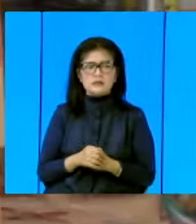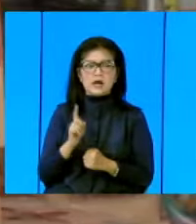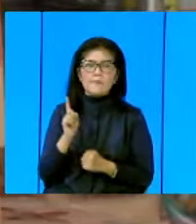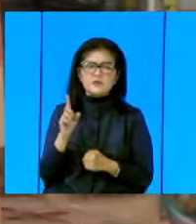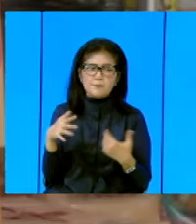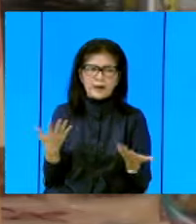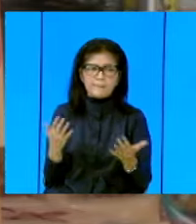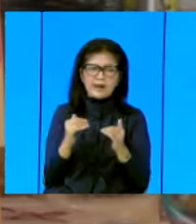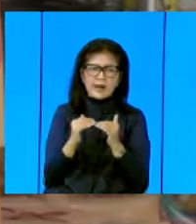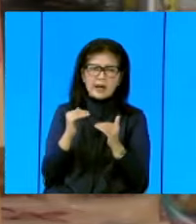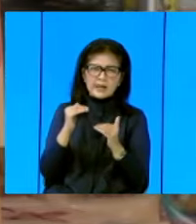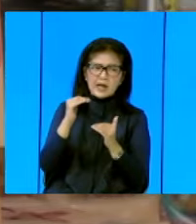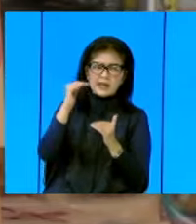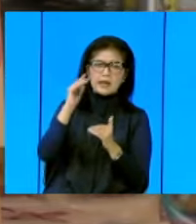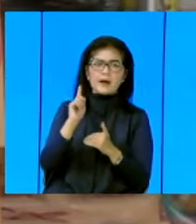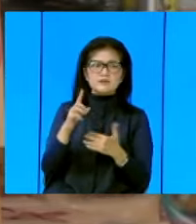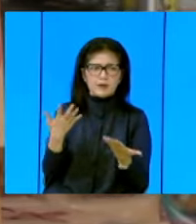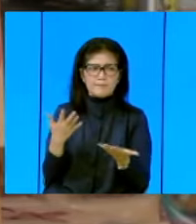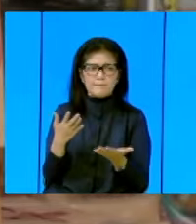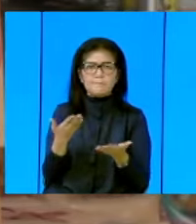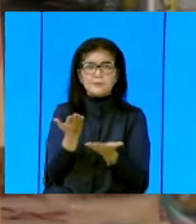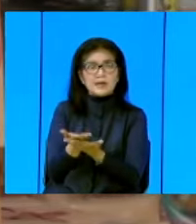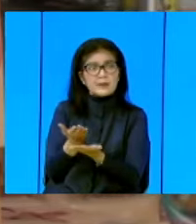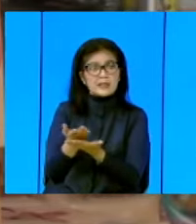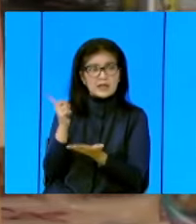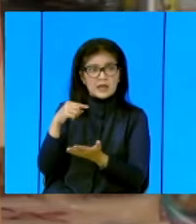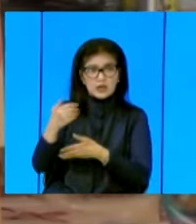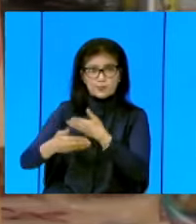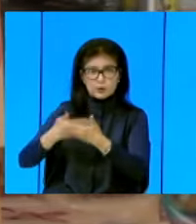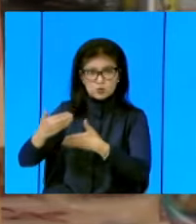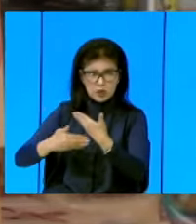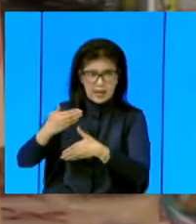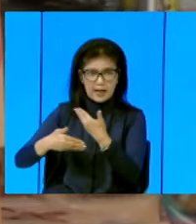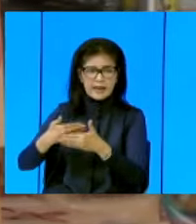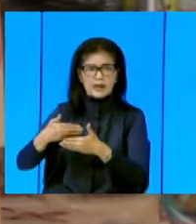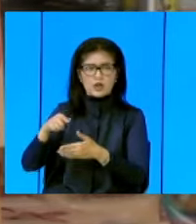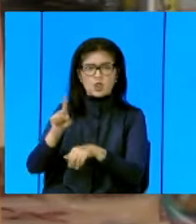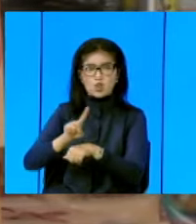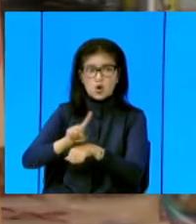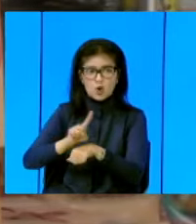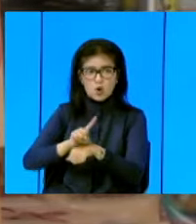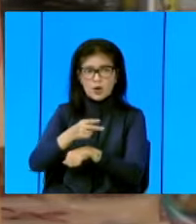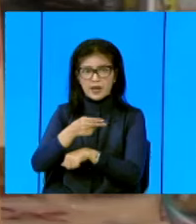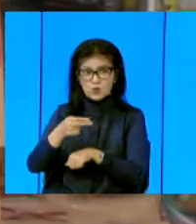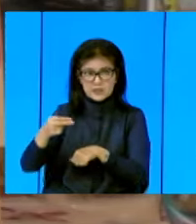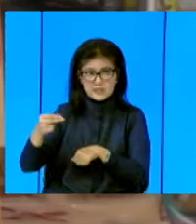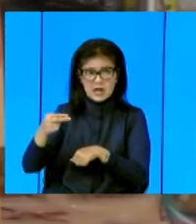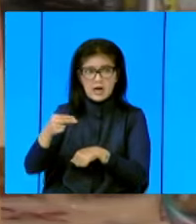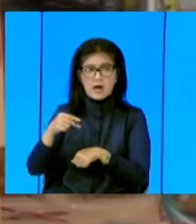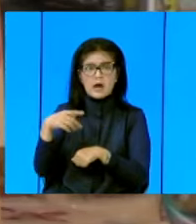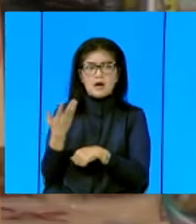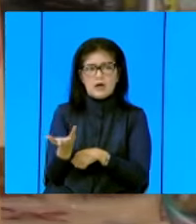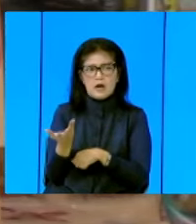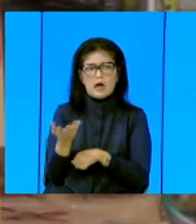dari kenaikan gula ini karena adanya permintaan dari pengusaha Asosiasi Retail Indonesia terhadap harga